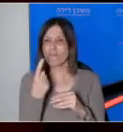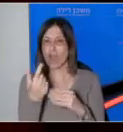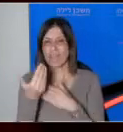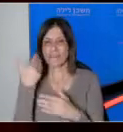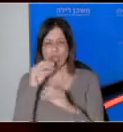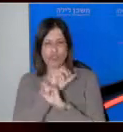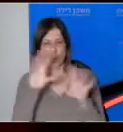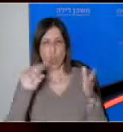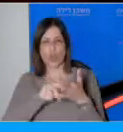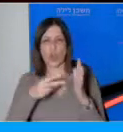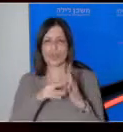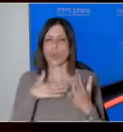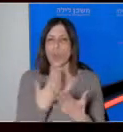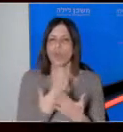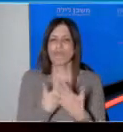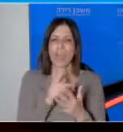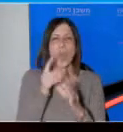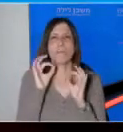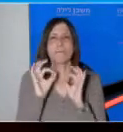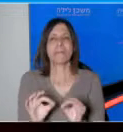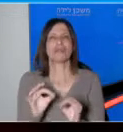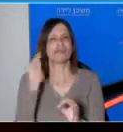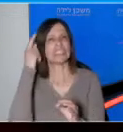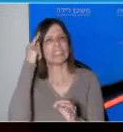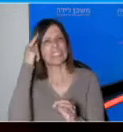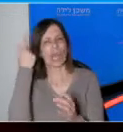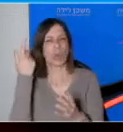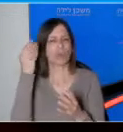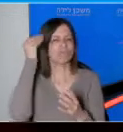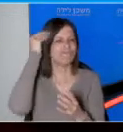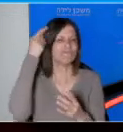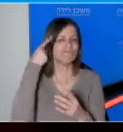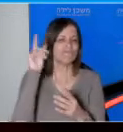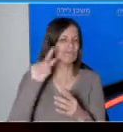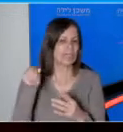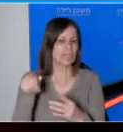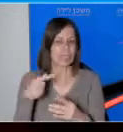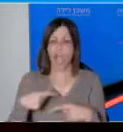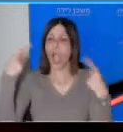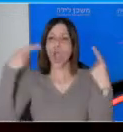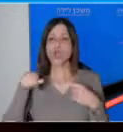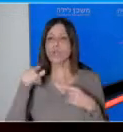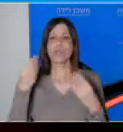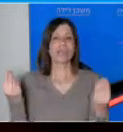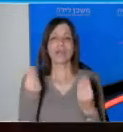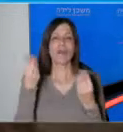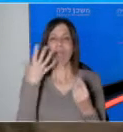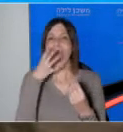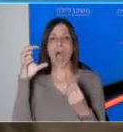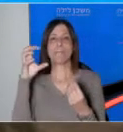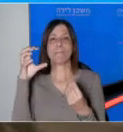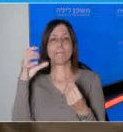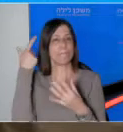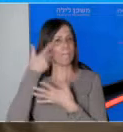שידור התוכנית עובדה, אף אחד לא ממש ידע או זכר מצוות אתי קרייף. היום אני חושב שהיא הדבר החם ברשת.